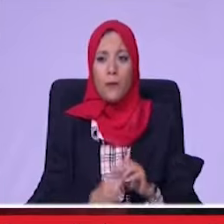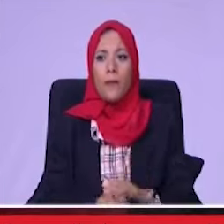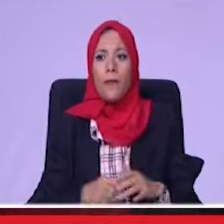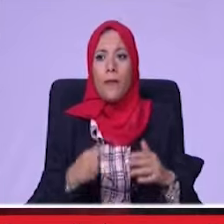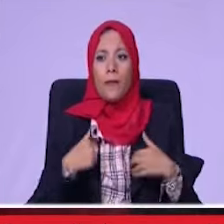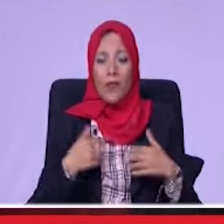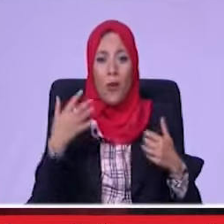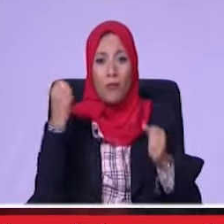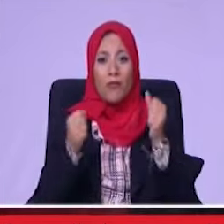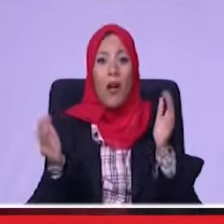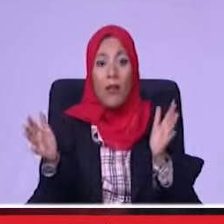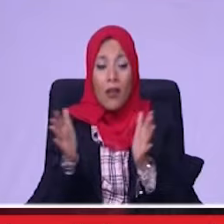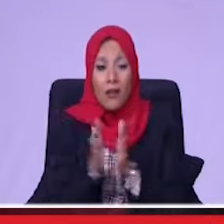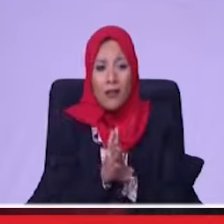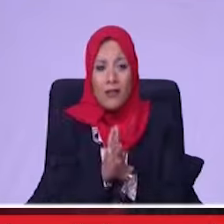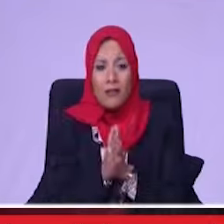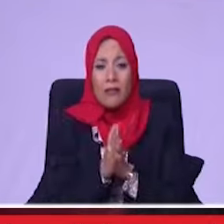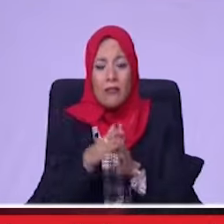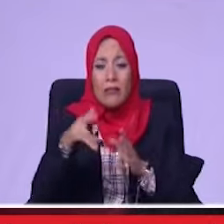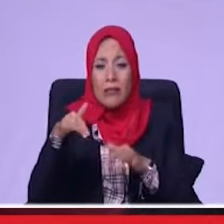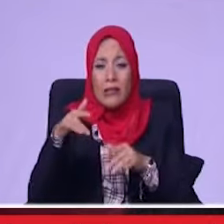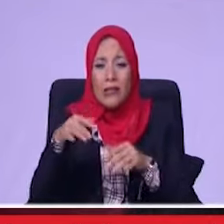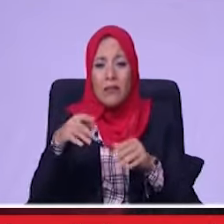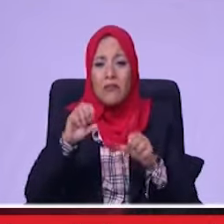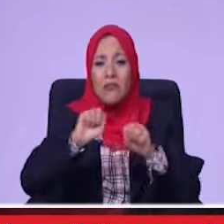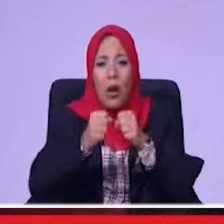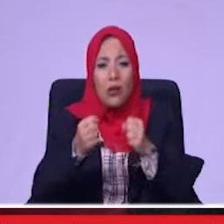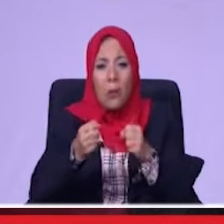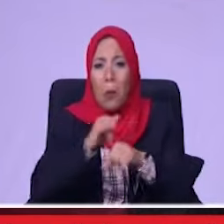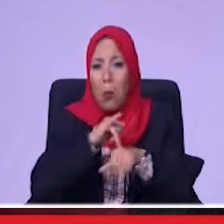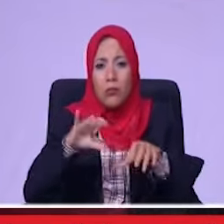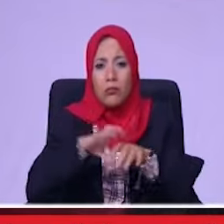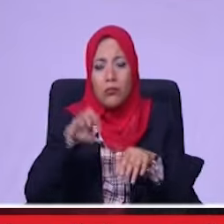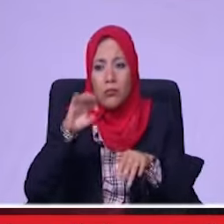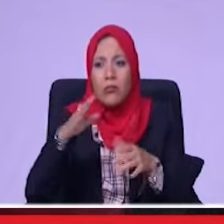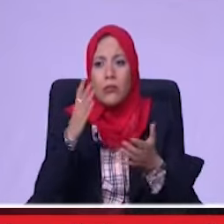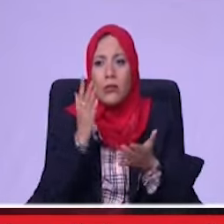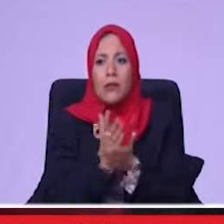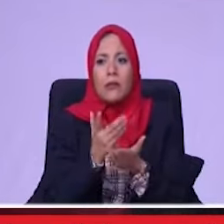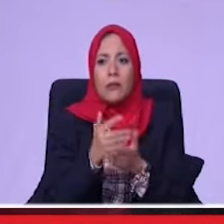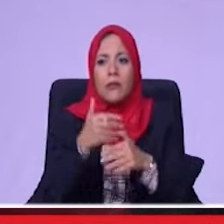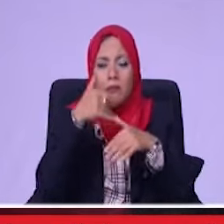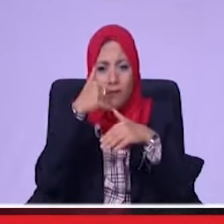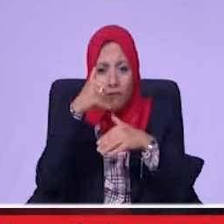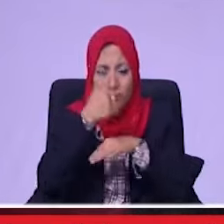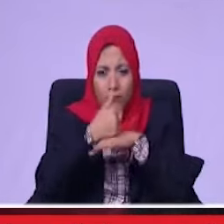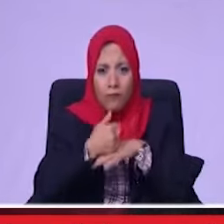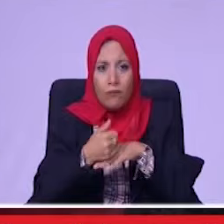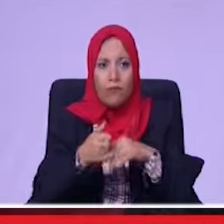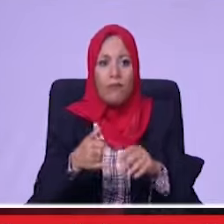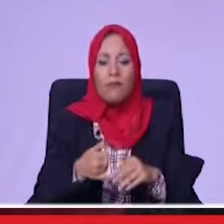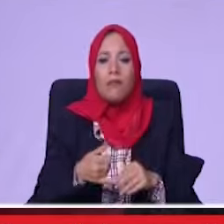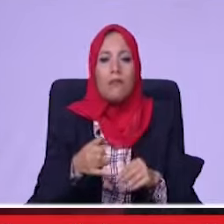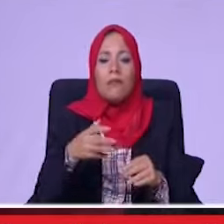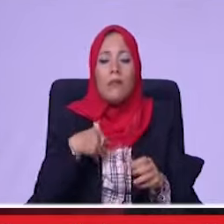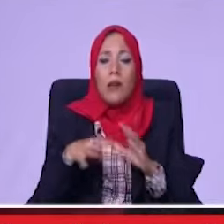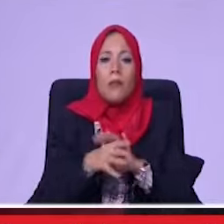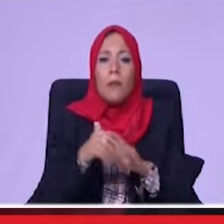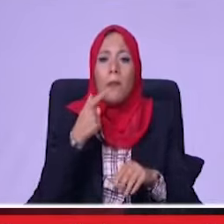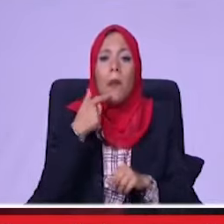عملت حادثة رجلي الشمال فتر من فوق الركبة، حصل لي فتر من فوق الركبة رجلي الشمال،